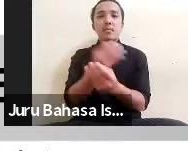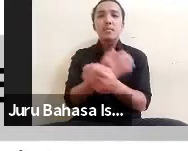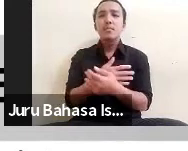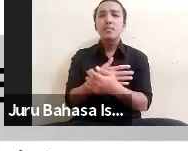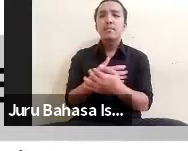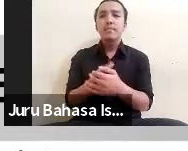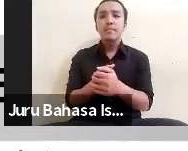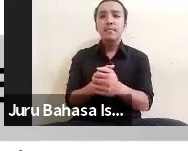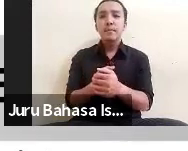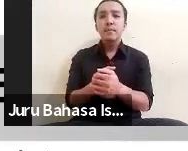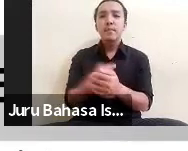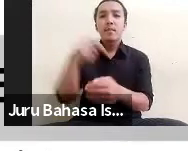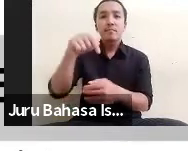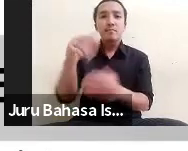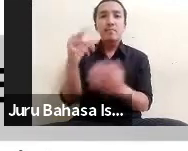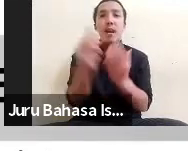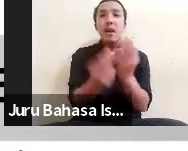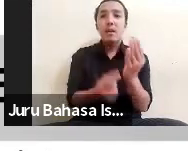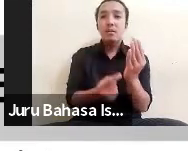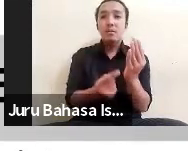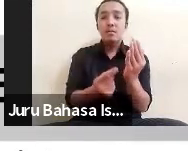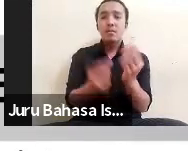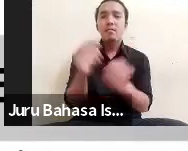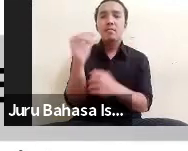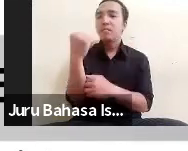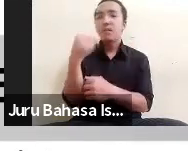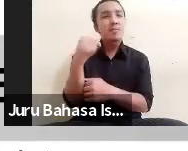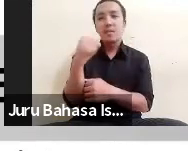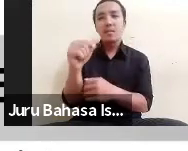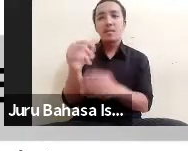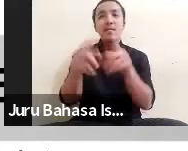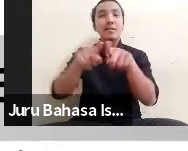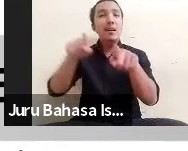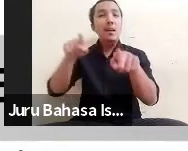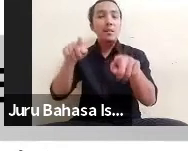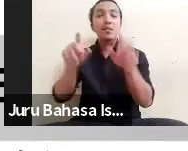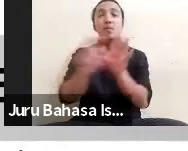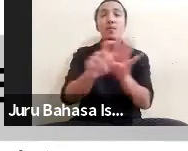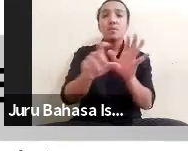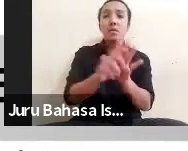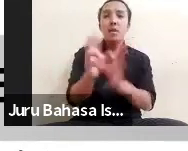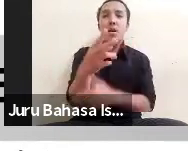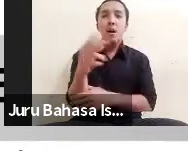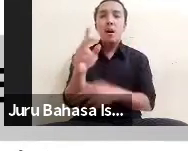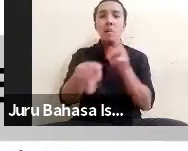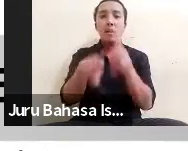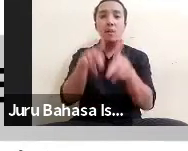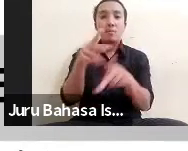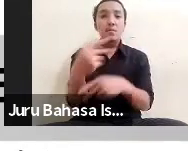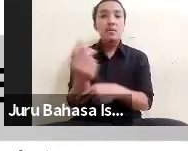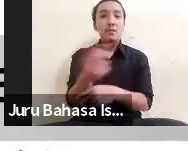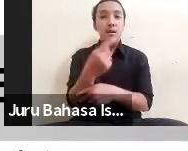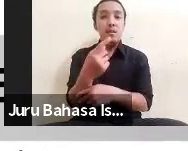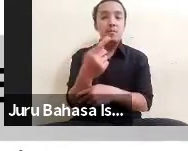yang tidak bisa ditinggalkan Bapak Ibu, karena misalnya kalau kita punya program pengentasan